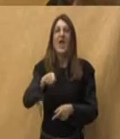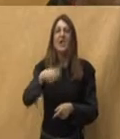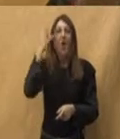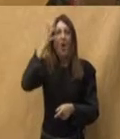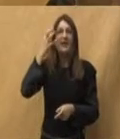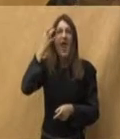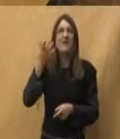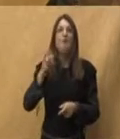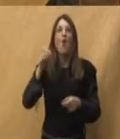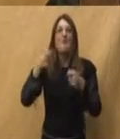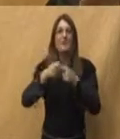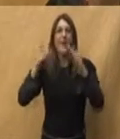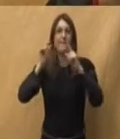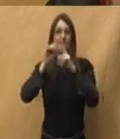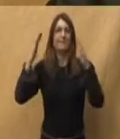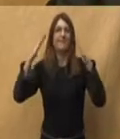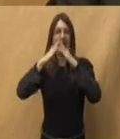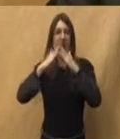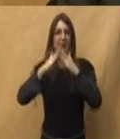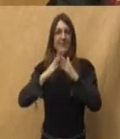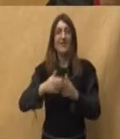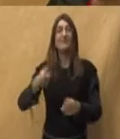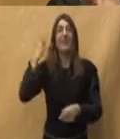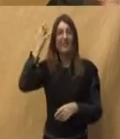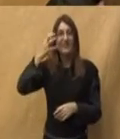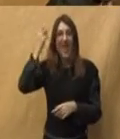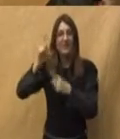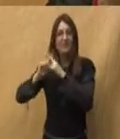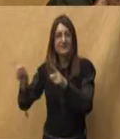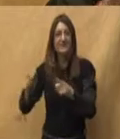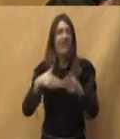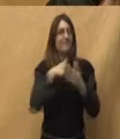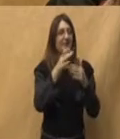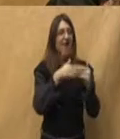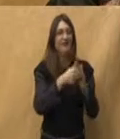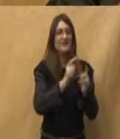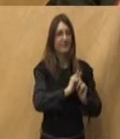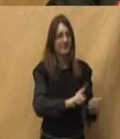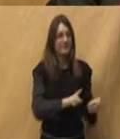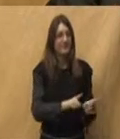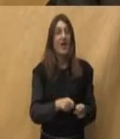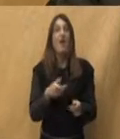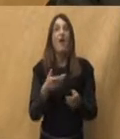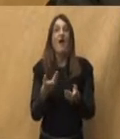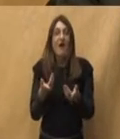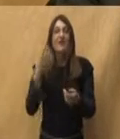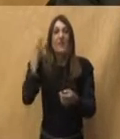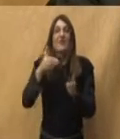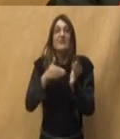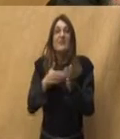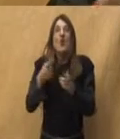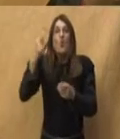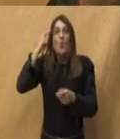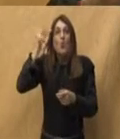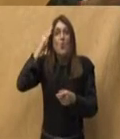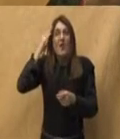ne razmišlja o piramidi. Jedno je teorija, drugo je praksa. U praksi treba biti praktičan i imati u